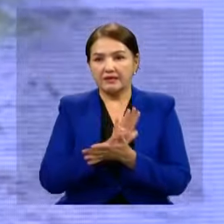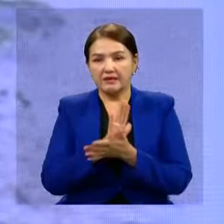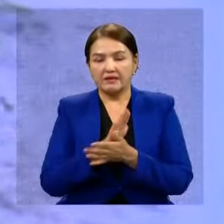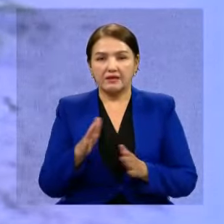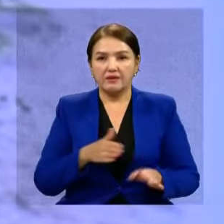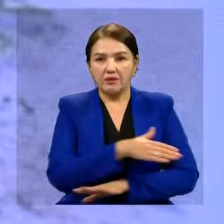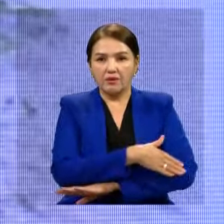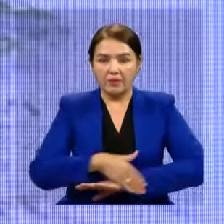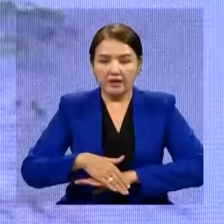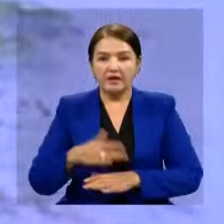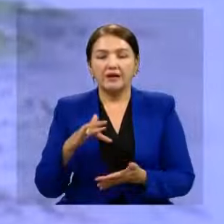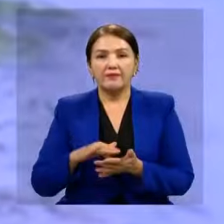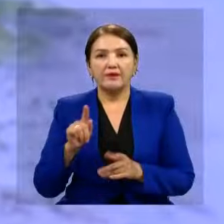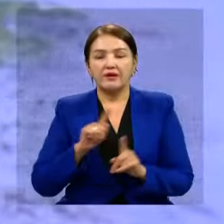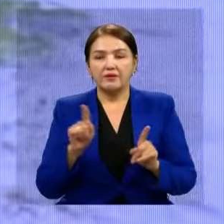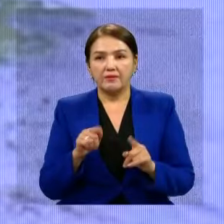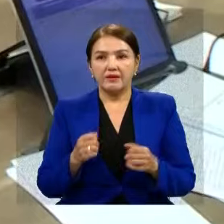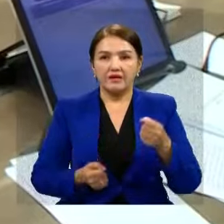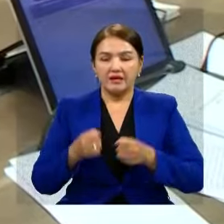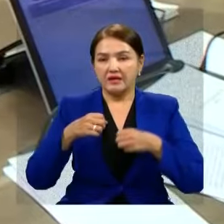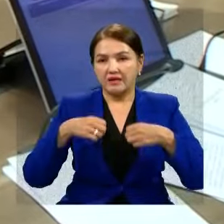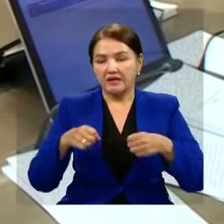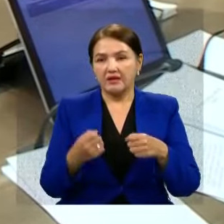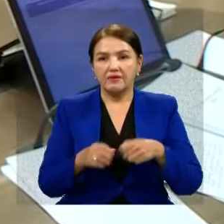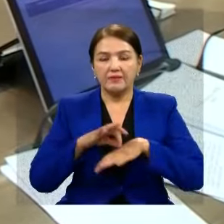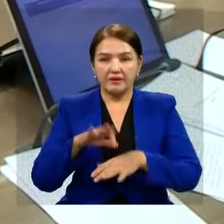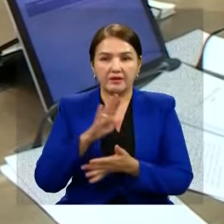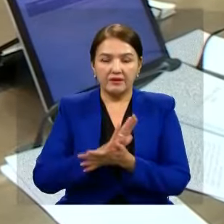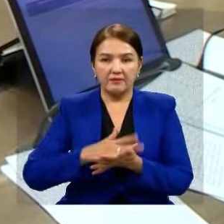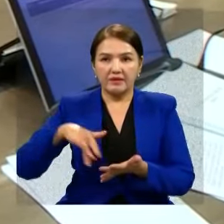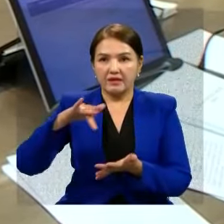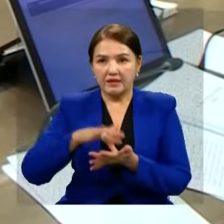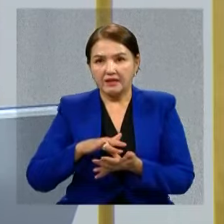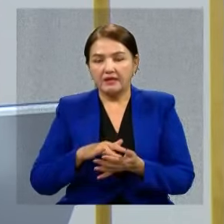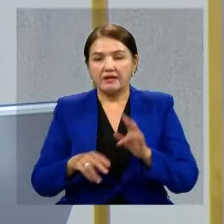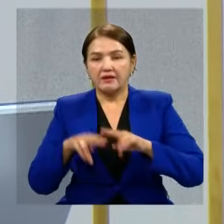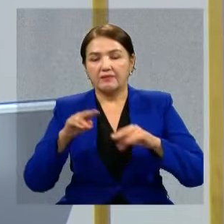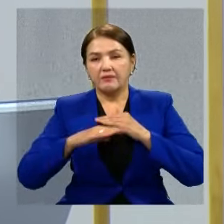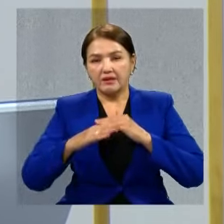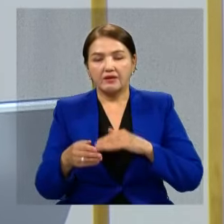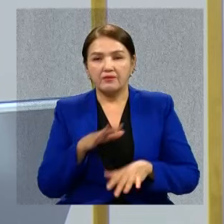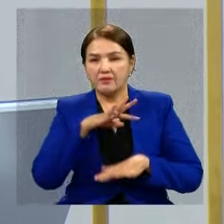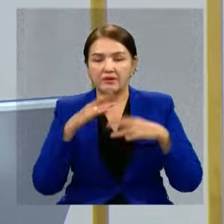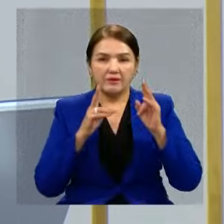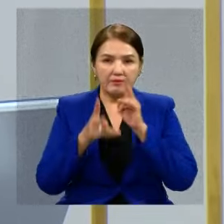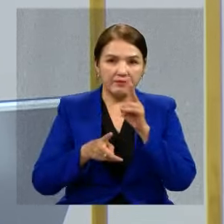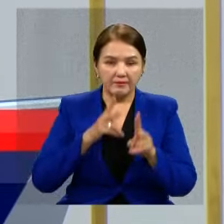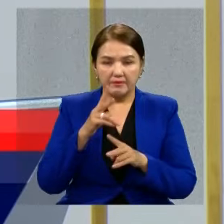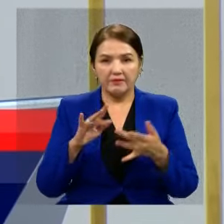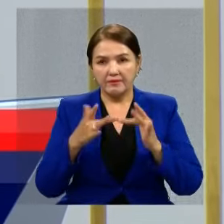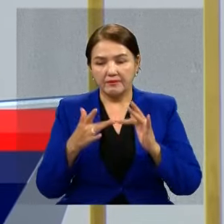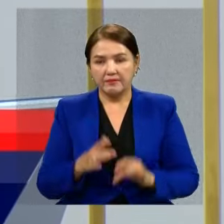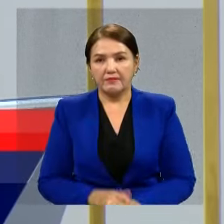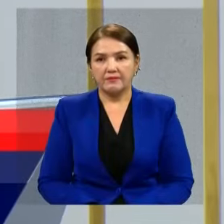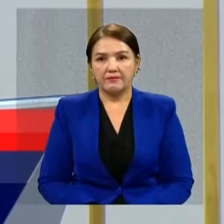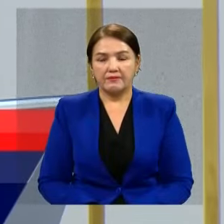улицы областного центра. Аким отметил, что на машины застройщиков, развозящих по городу грязь со стройплощадок, поступает очень много жалоб в соцсетях.